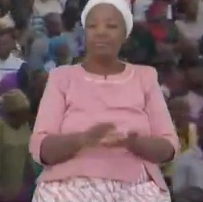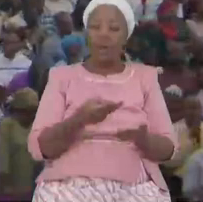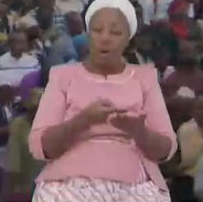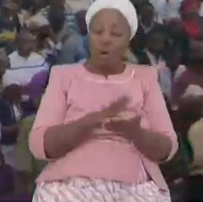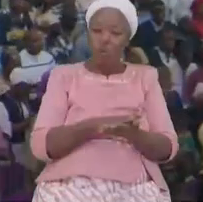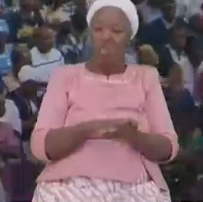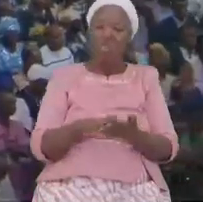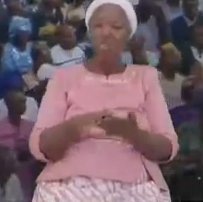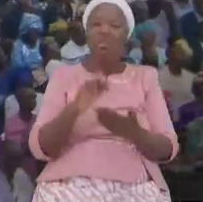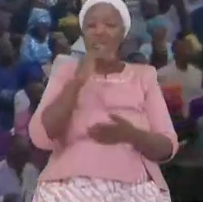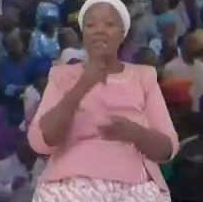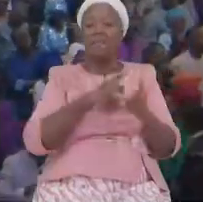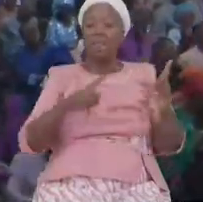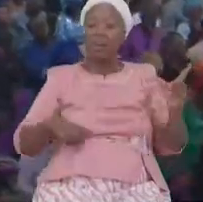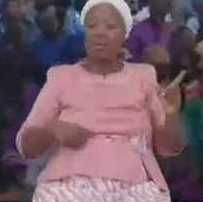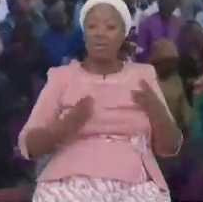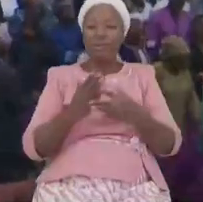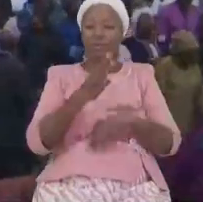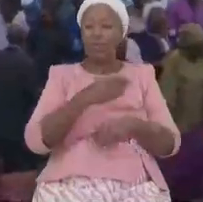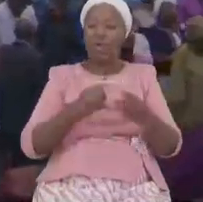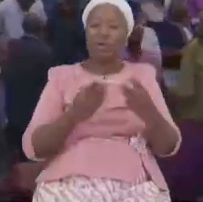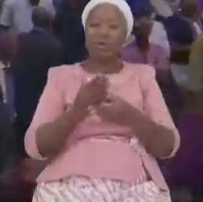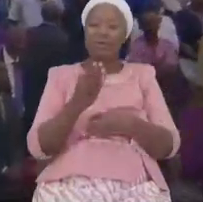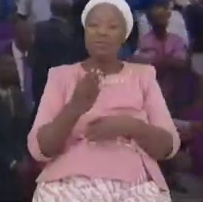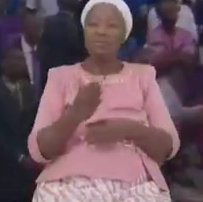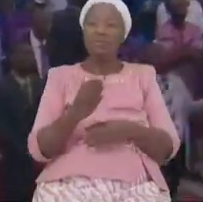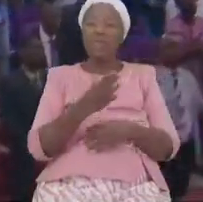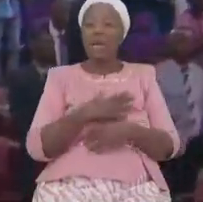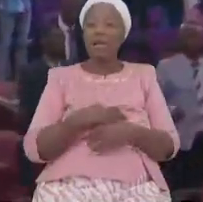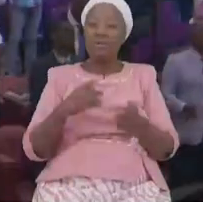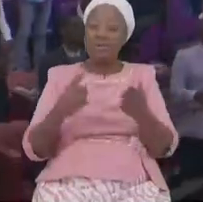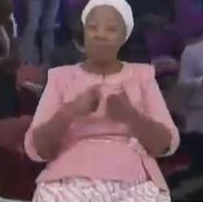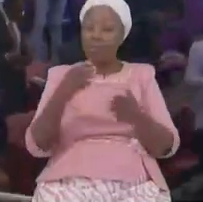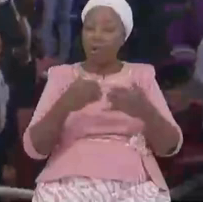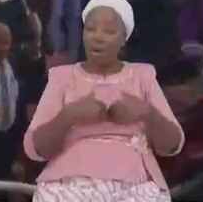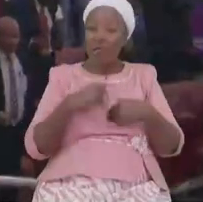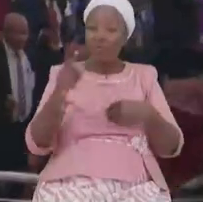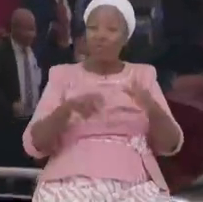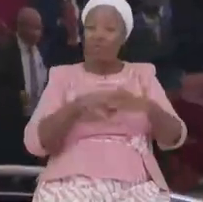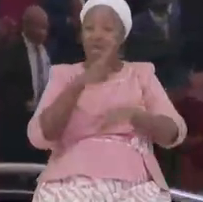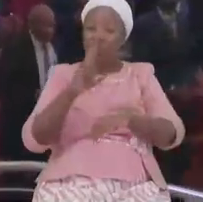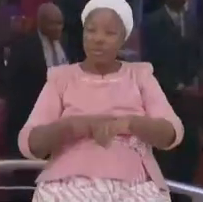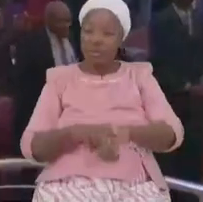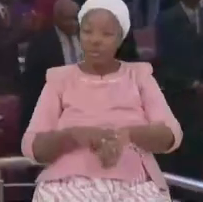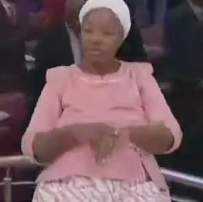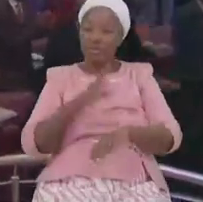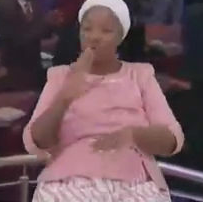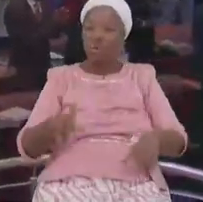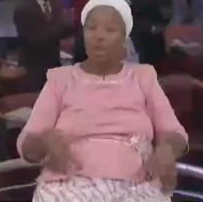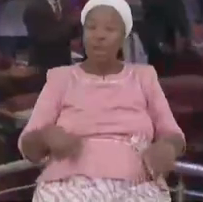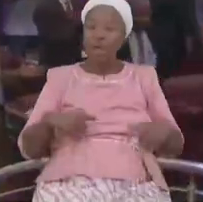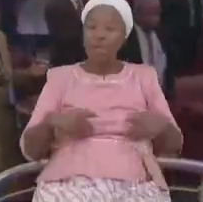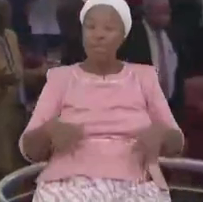Saint est l'Éternel entièrement. Et il veut avoir ta vie,